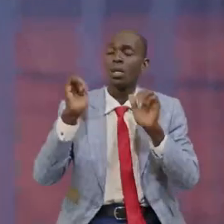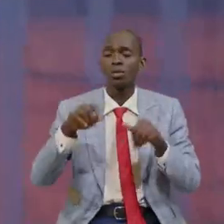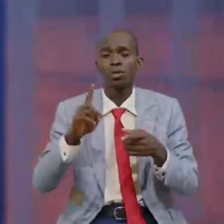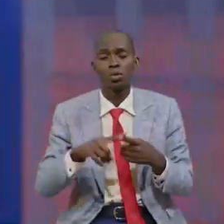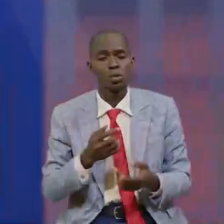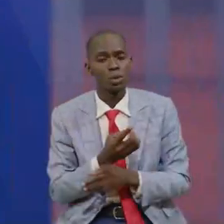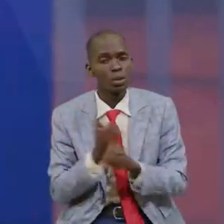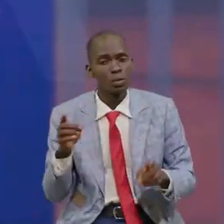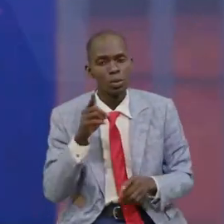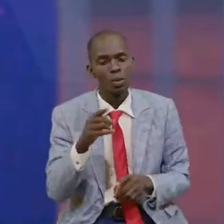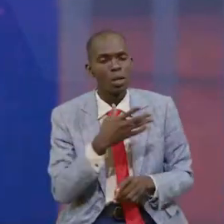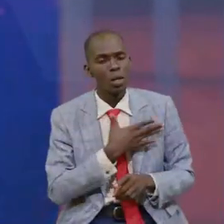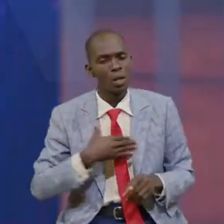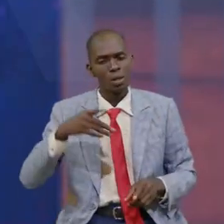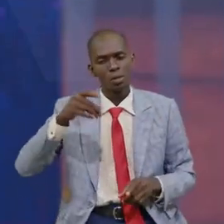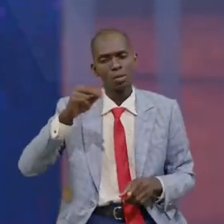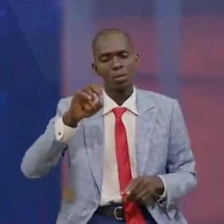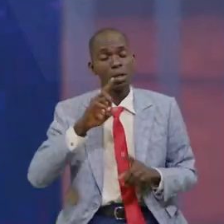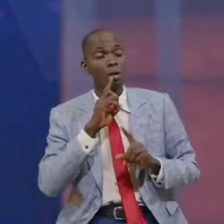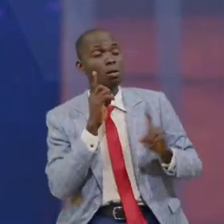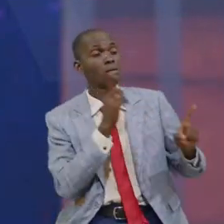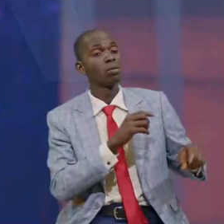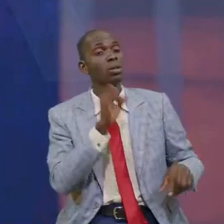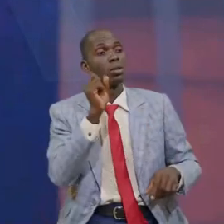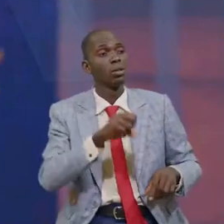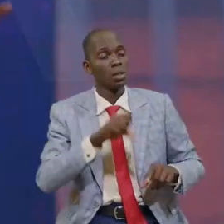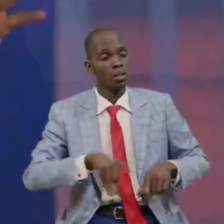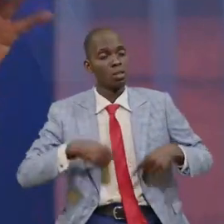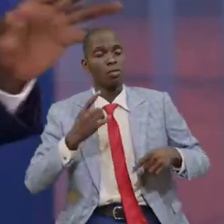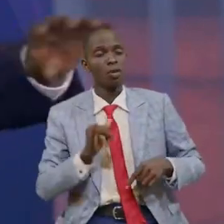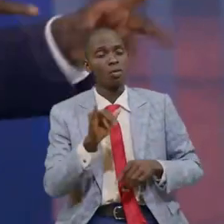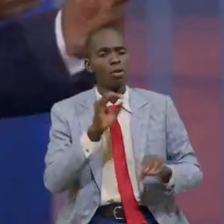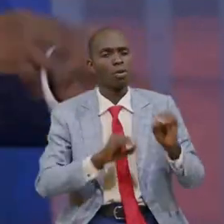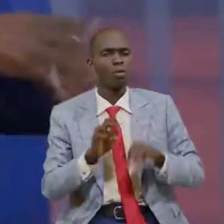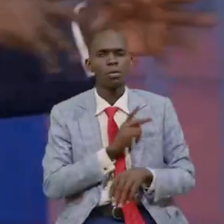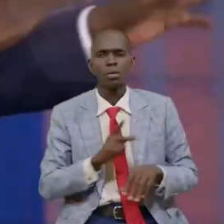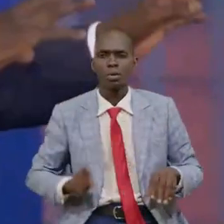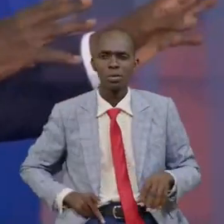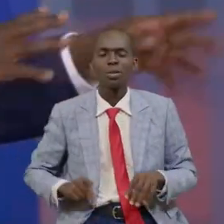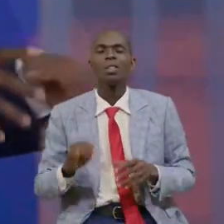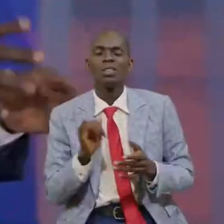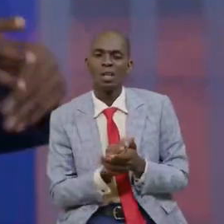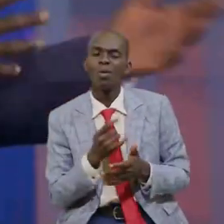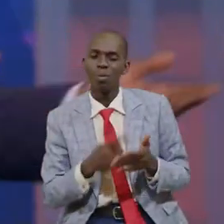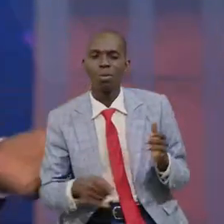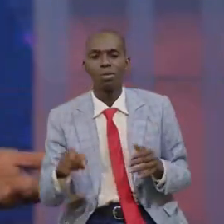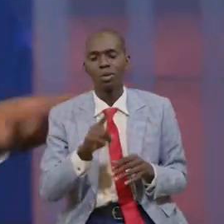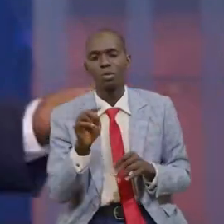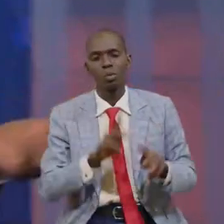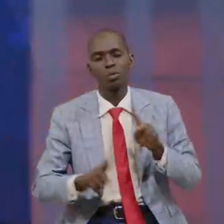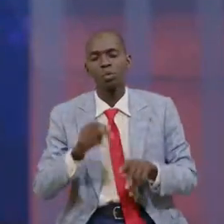Et Daniel a répliqué, il a répondu, « Oh, vis éternellement, ô roi, ne te soucie pas. » C'est comme ça ils disent au